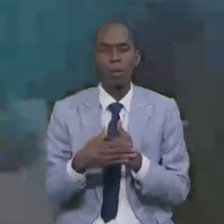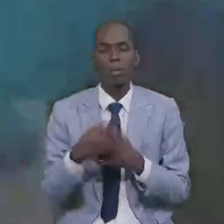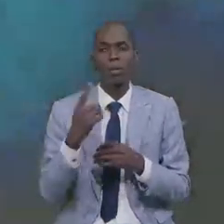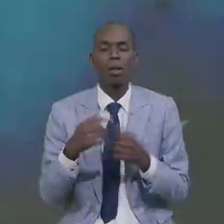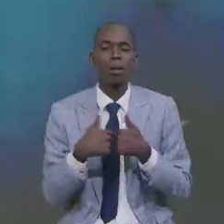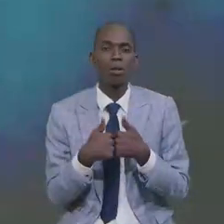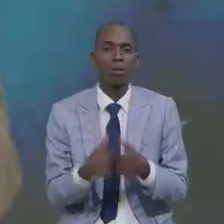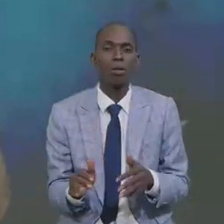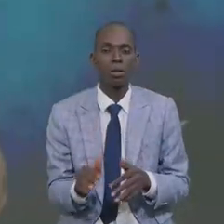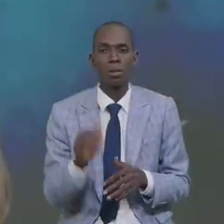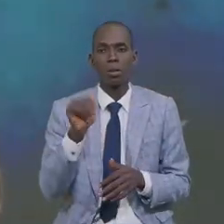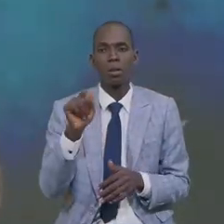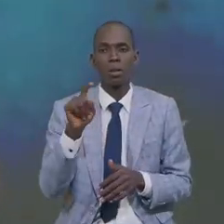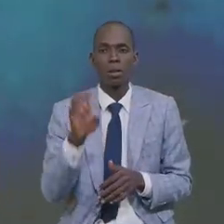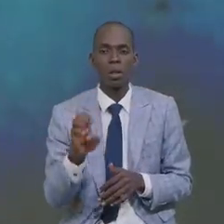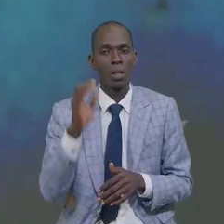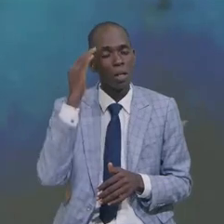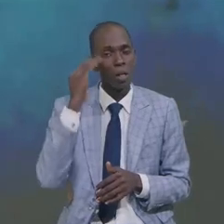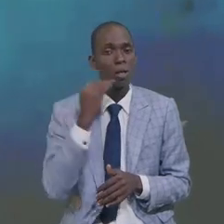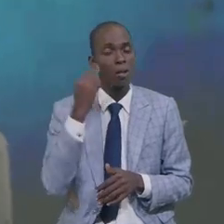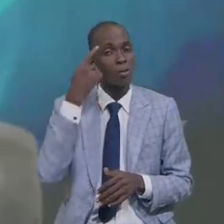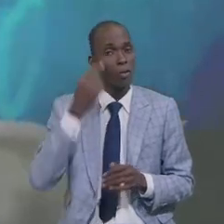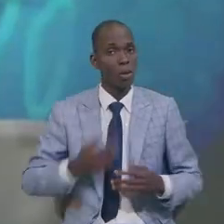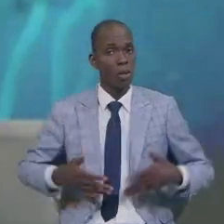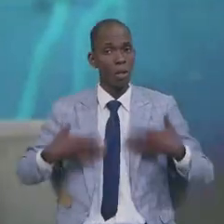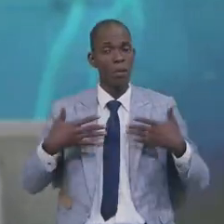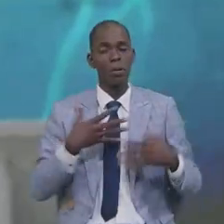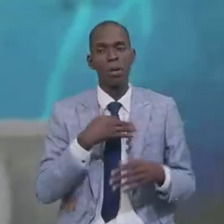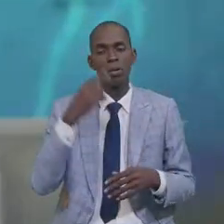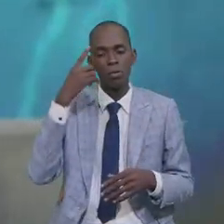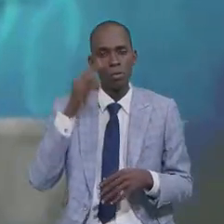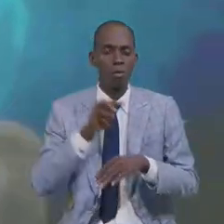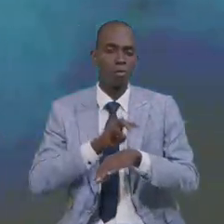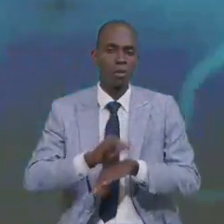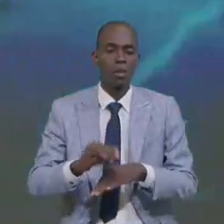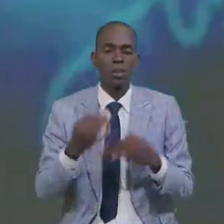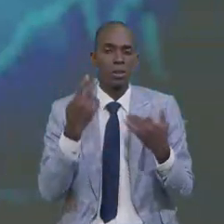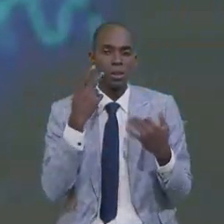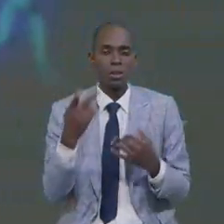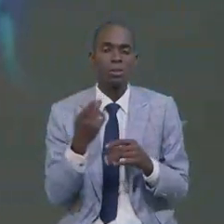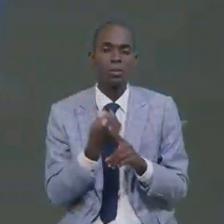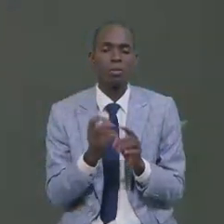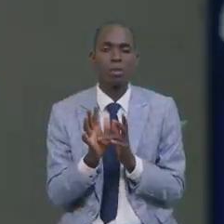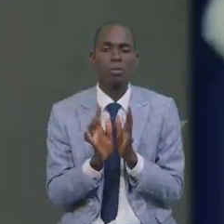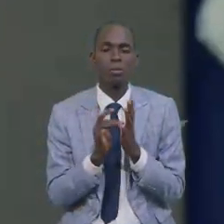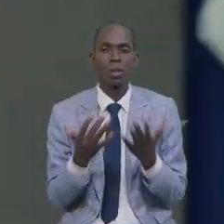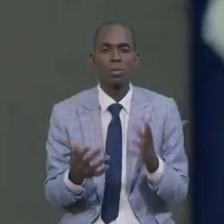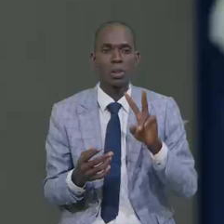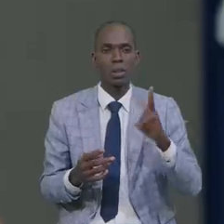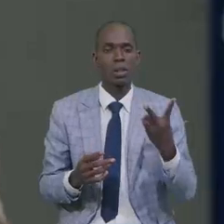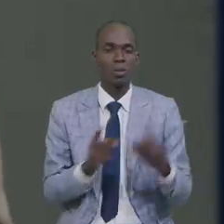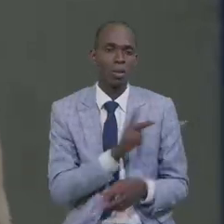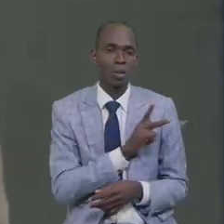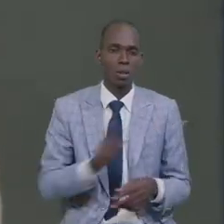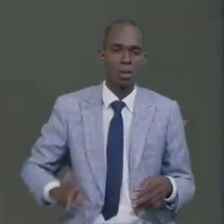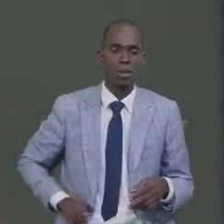la tête de hache perdue pour la vie et le ministère. Nous sommes en deuxième roi